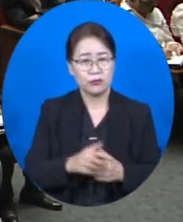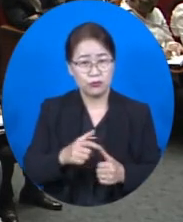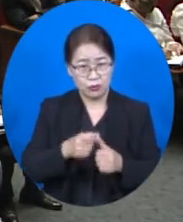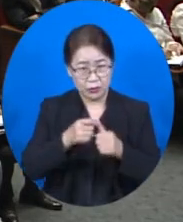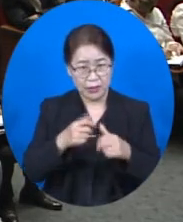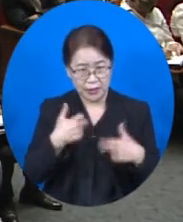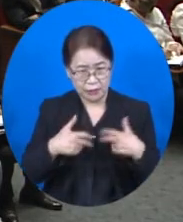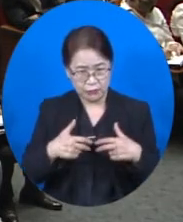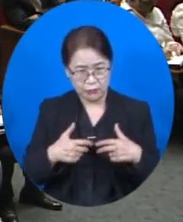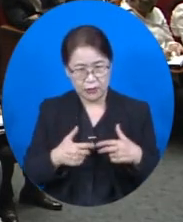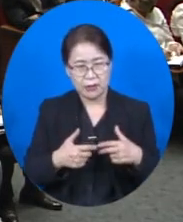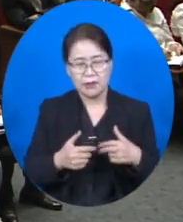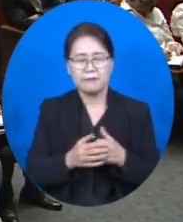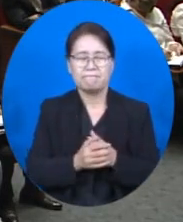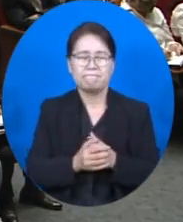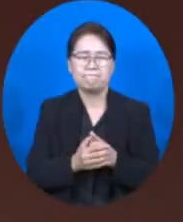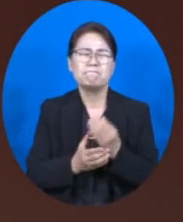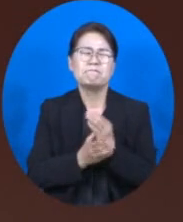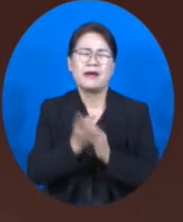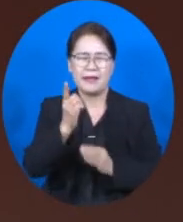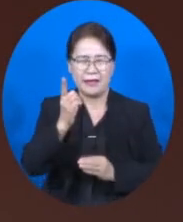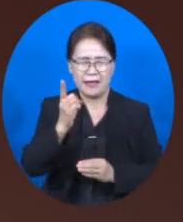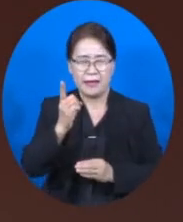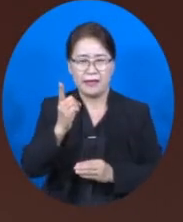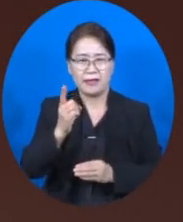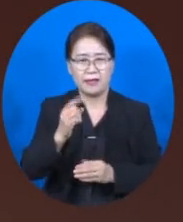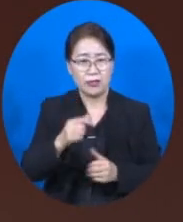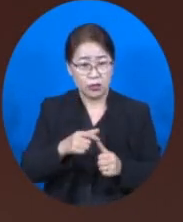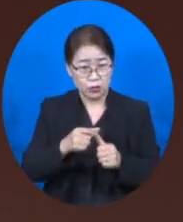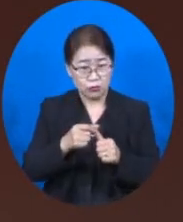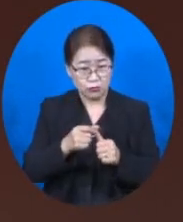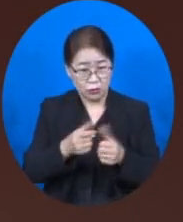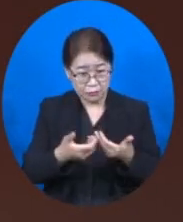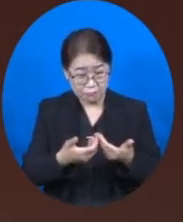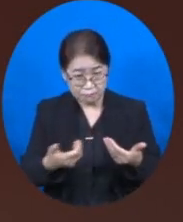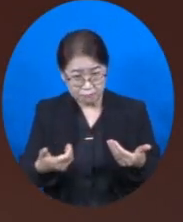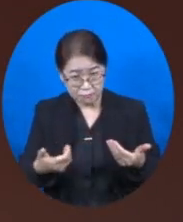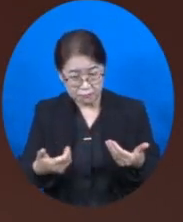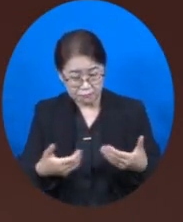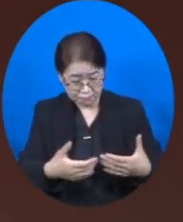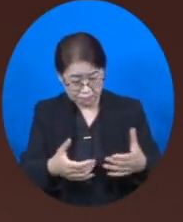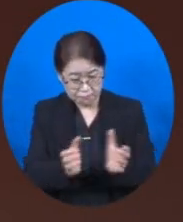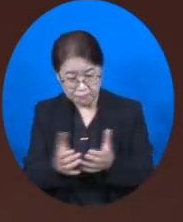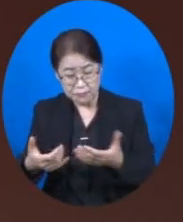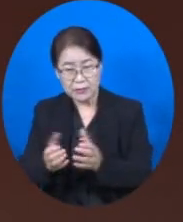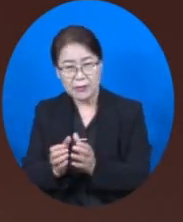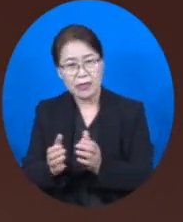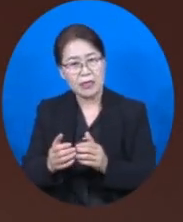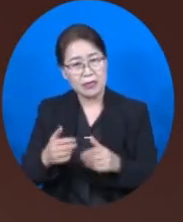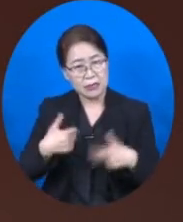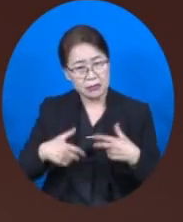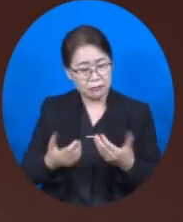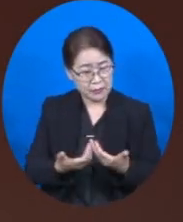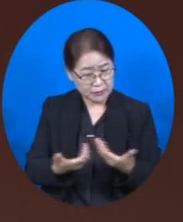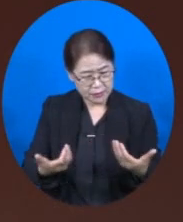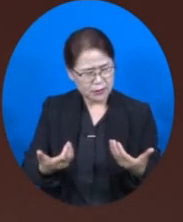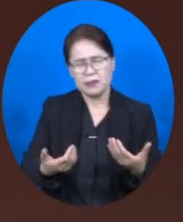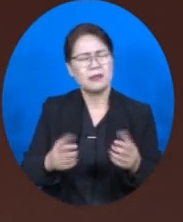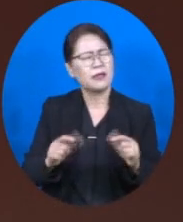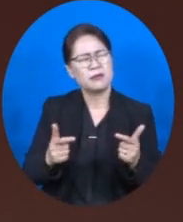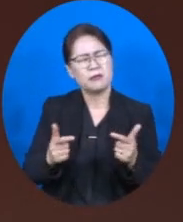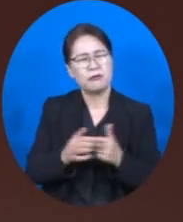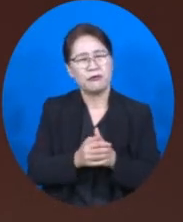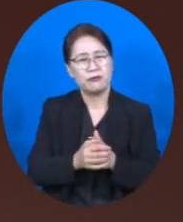구원과 기쁨은 언제나 하나입니다 구원이 따로 있고 기쁨과 즐거움이 따로 있는 것이 아닙니다